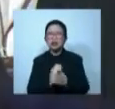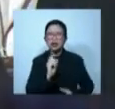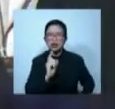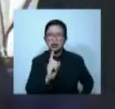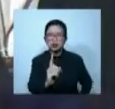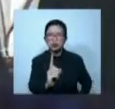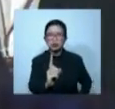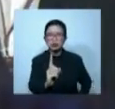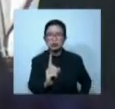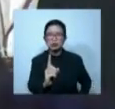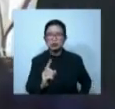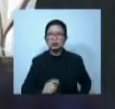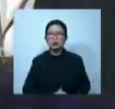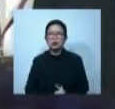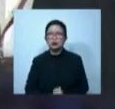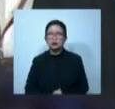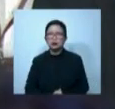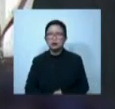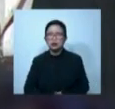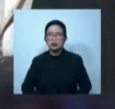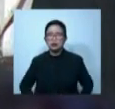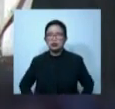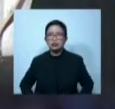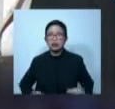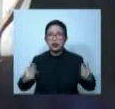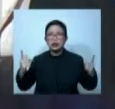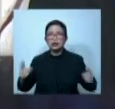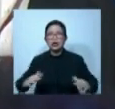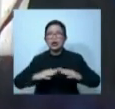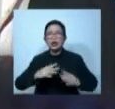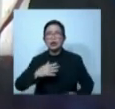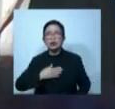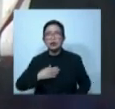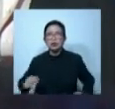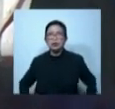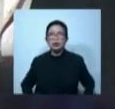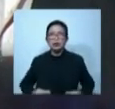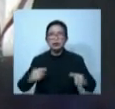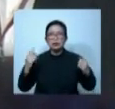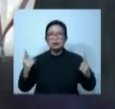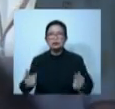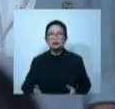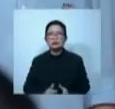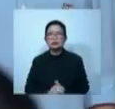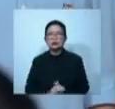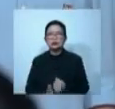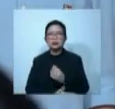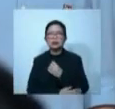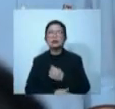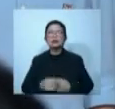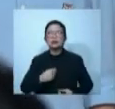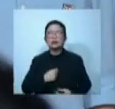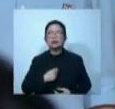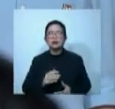debat seperti istilah ordal, kemudian juga buku lama, sorry ye. Nah, apakah